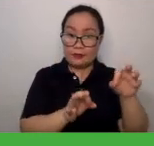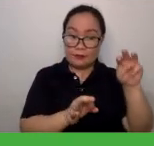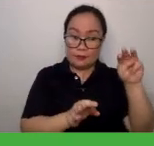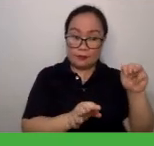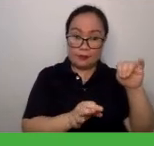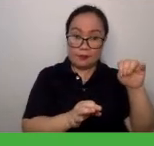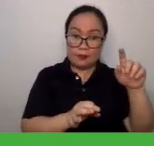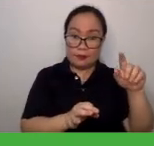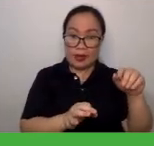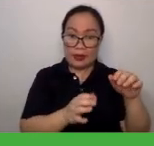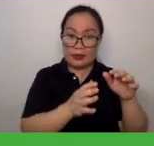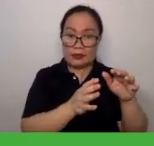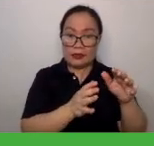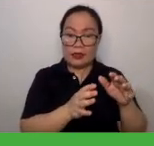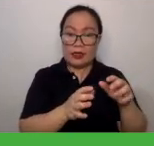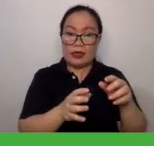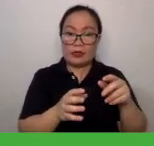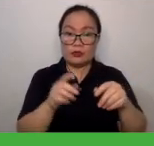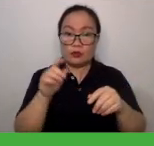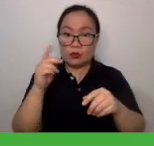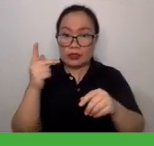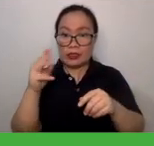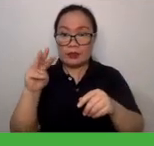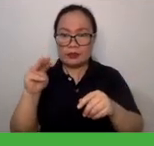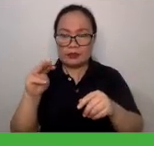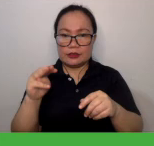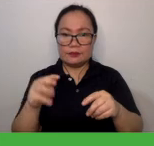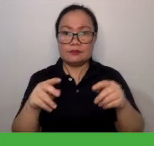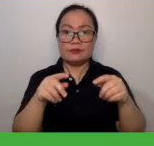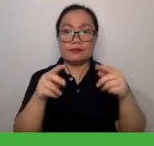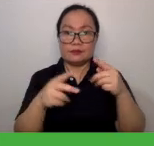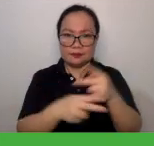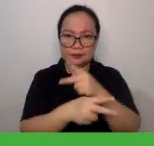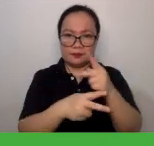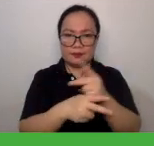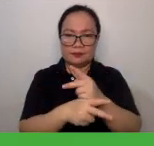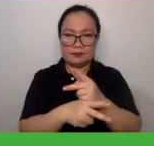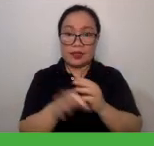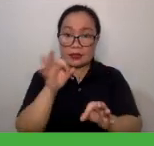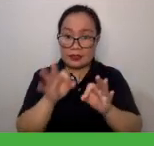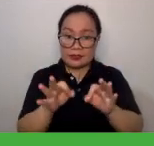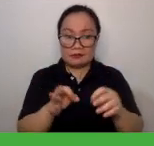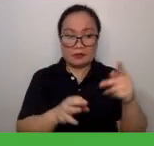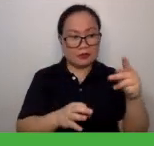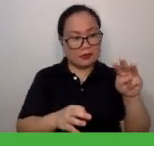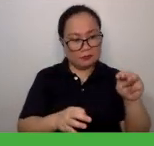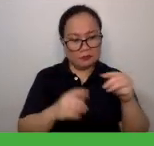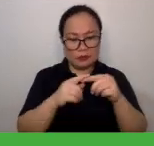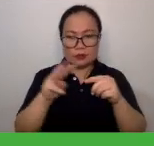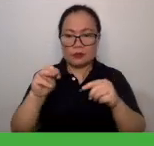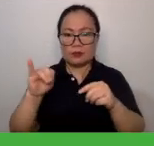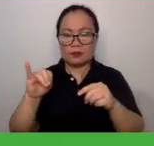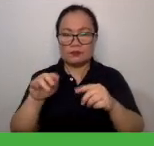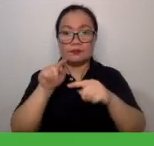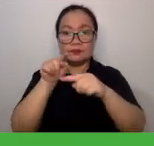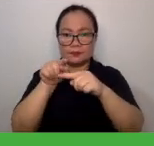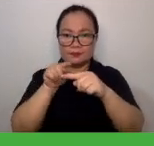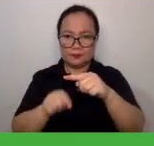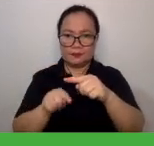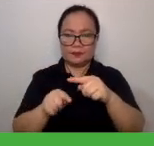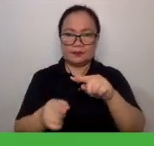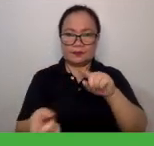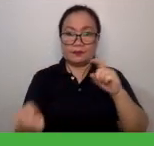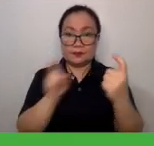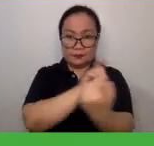sa 1.609. Pag kilometer to miles, i-divide mo siya sa 1.609.